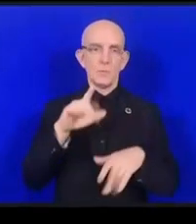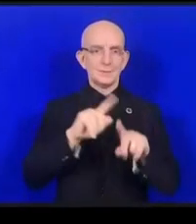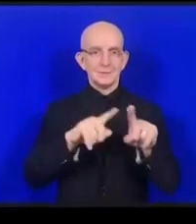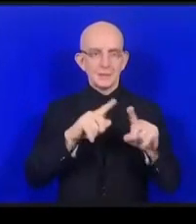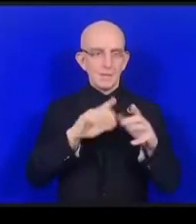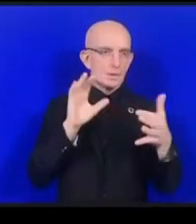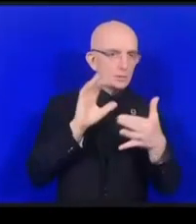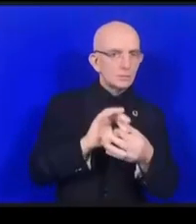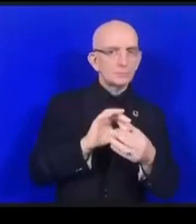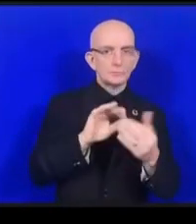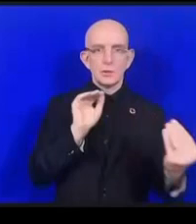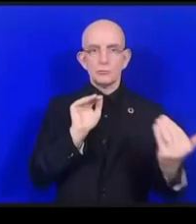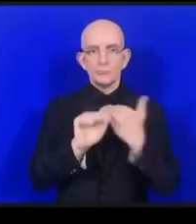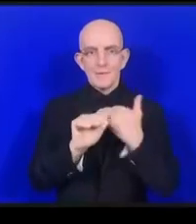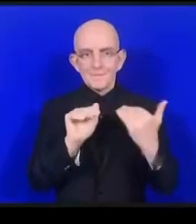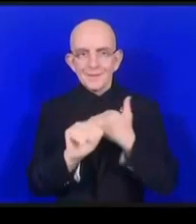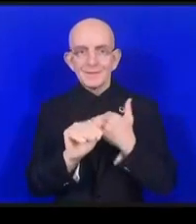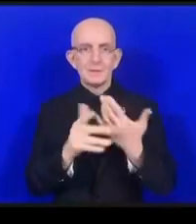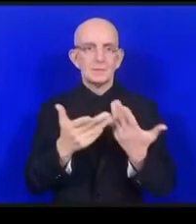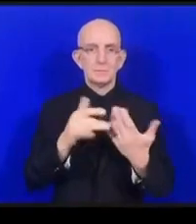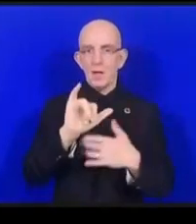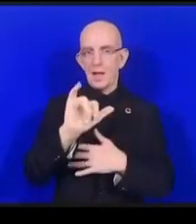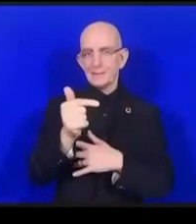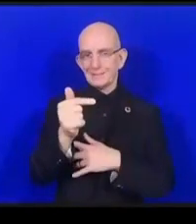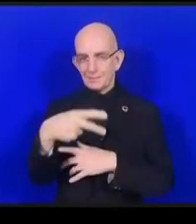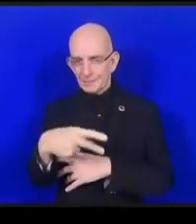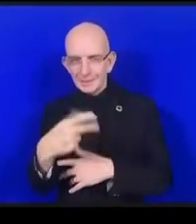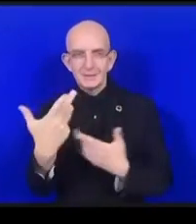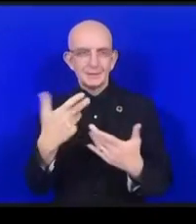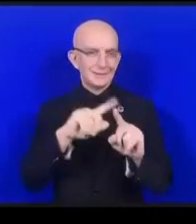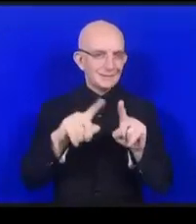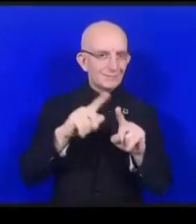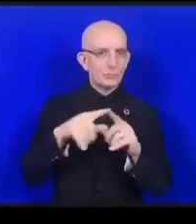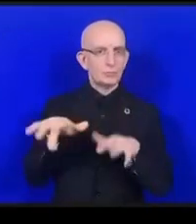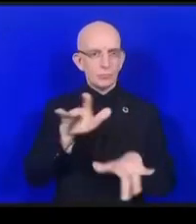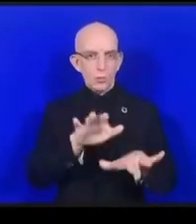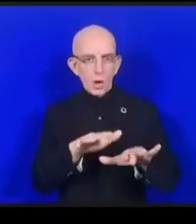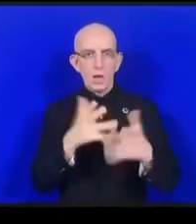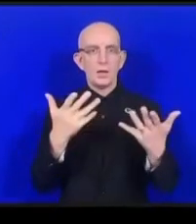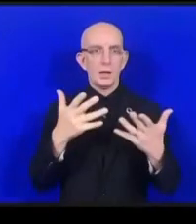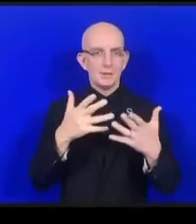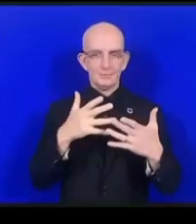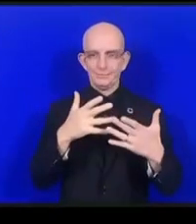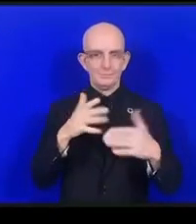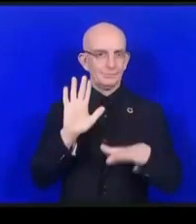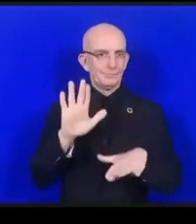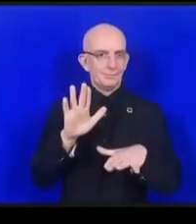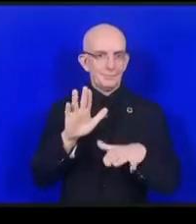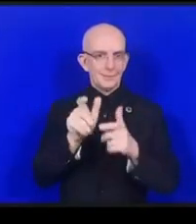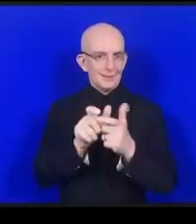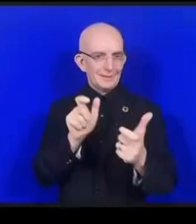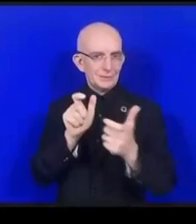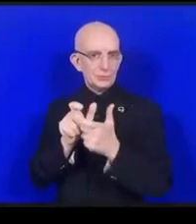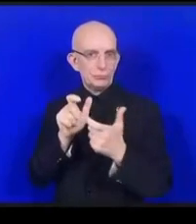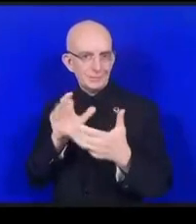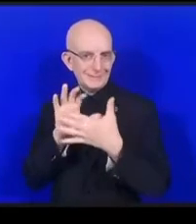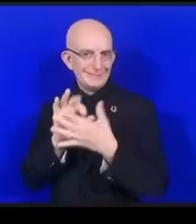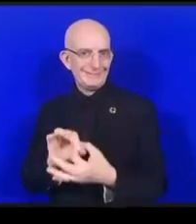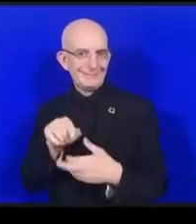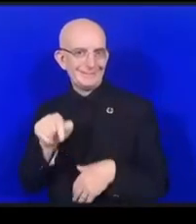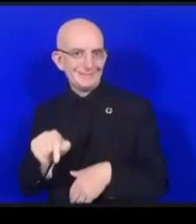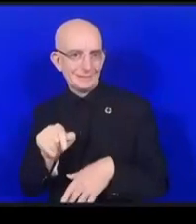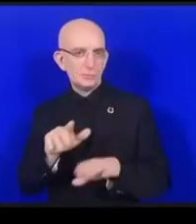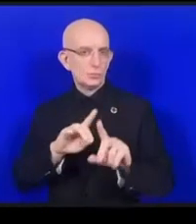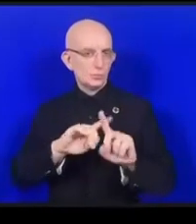и между промышленным использованием интернета вещей когда определённые сегменты коммуникаций